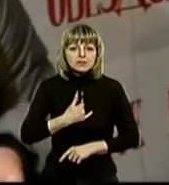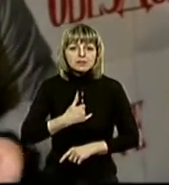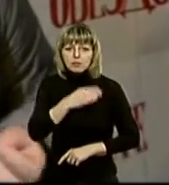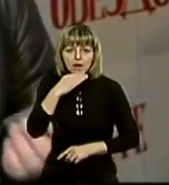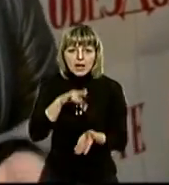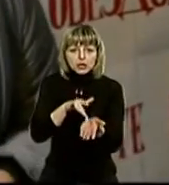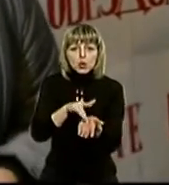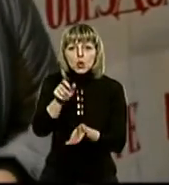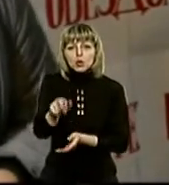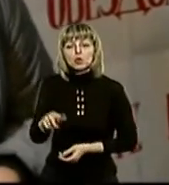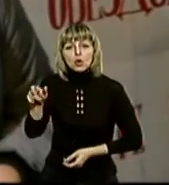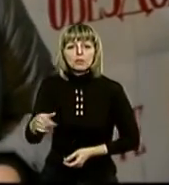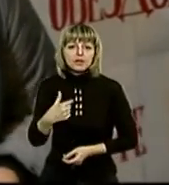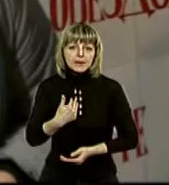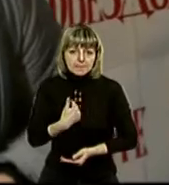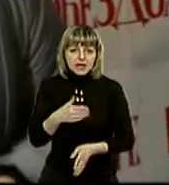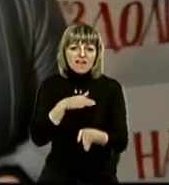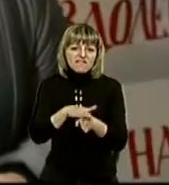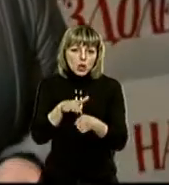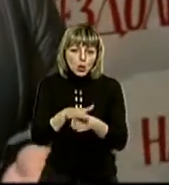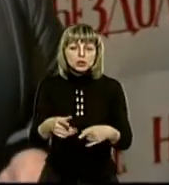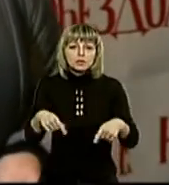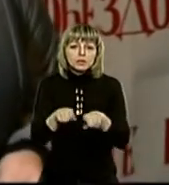ми виконуємо як таку